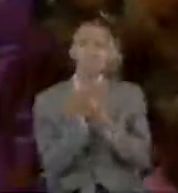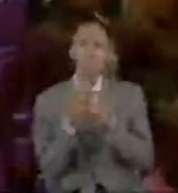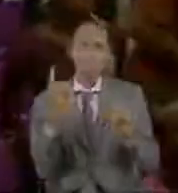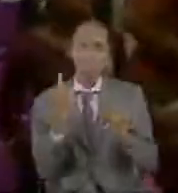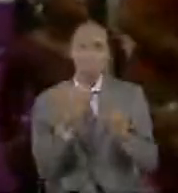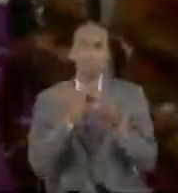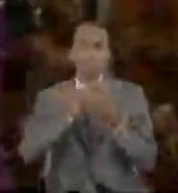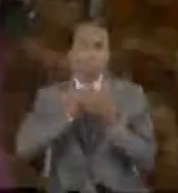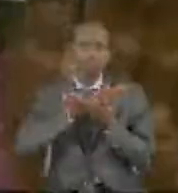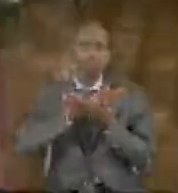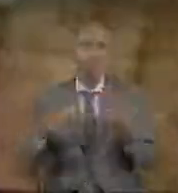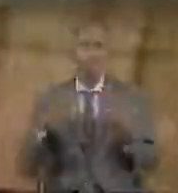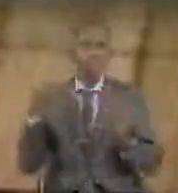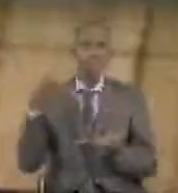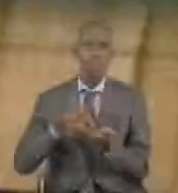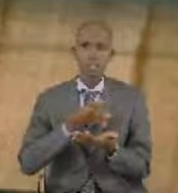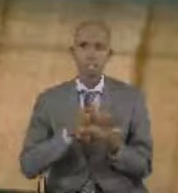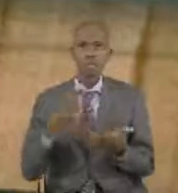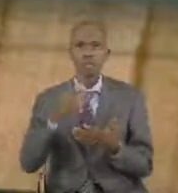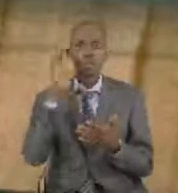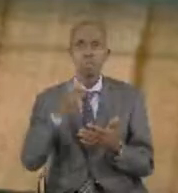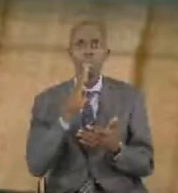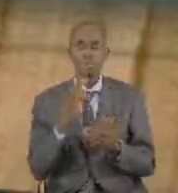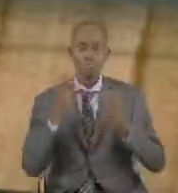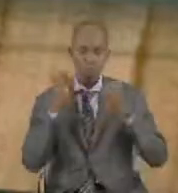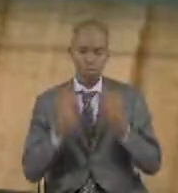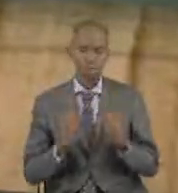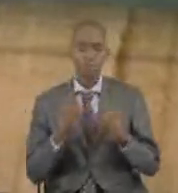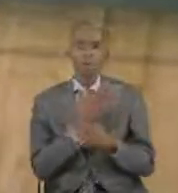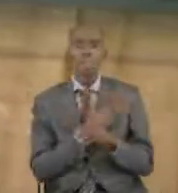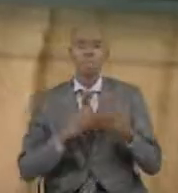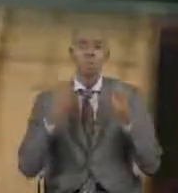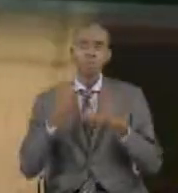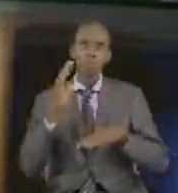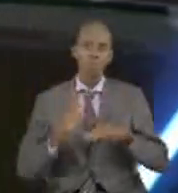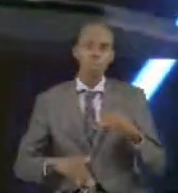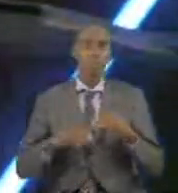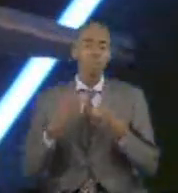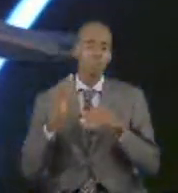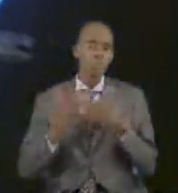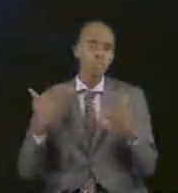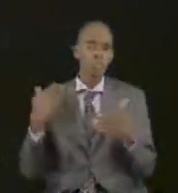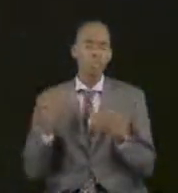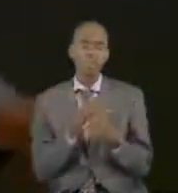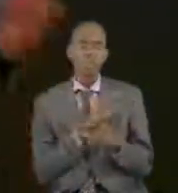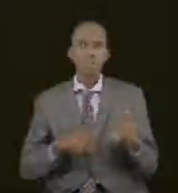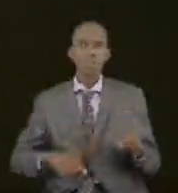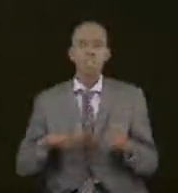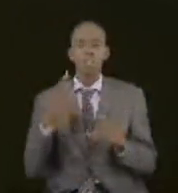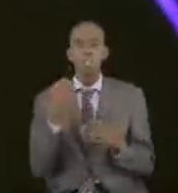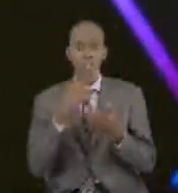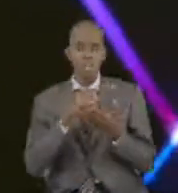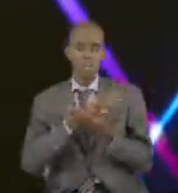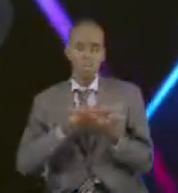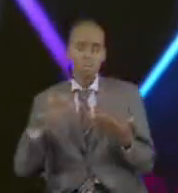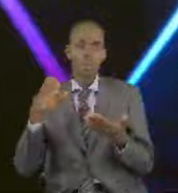sanctifié, si vous êtes ferme dans la voie du Seigneur, vous serez fort de plus en plus. Le juste se fortifie de plus en